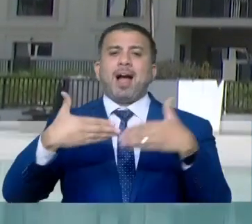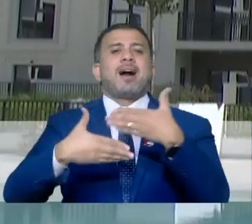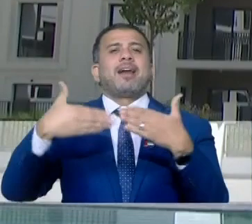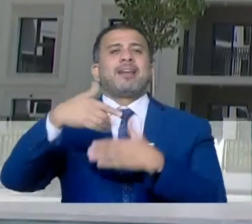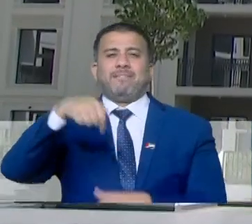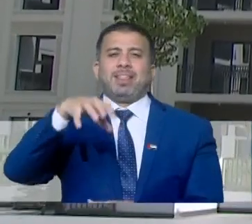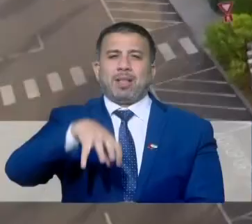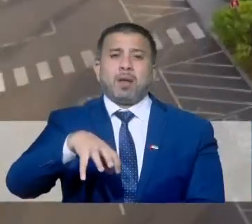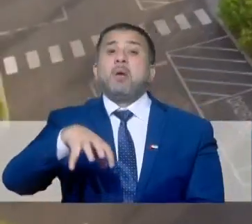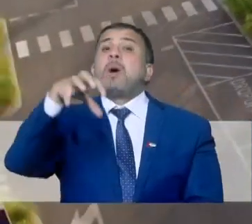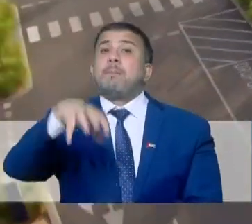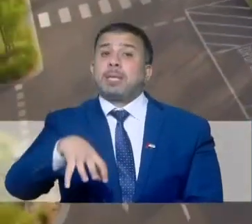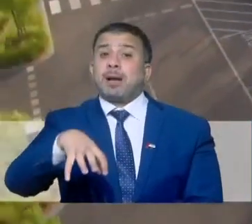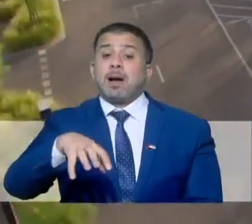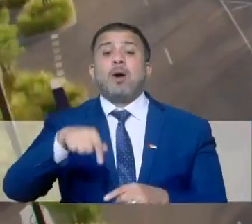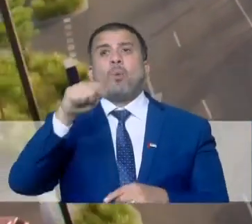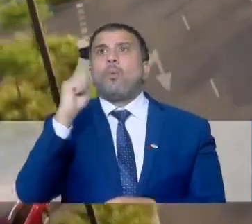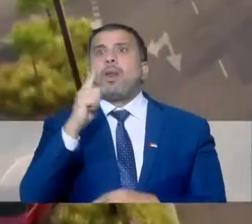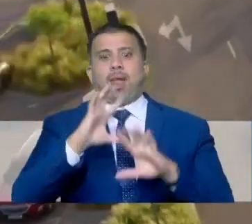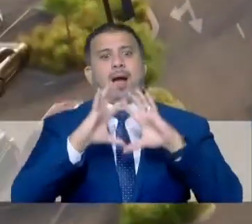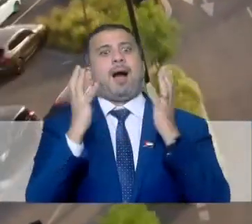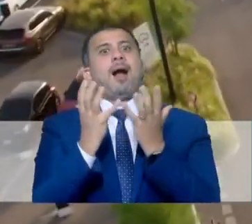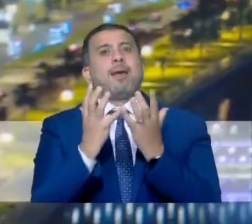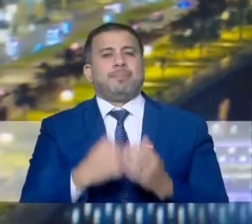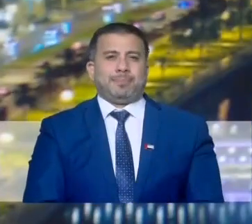الدولة والمنطقة والعالم.